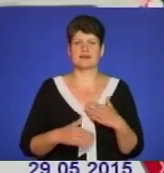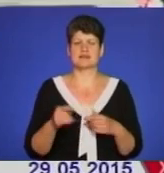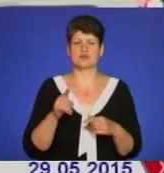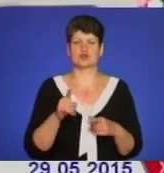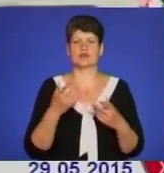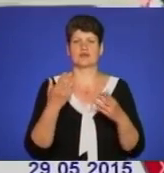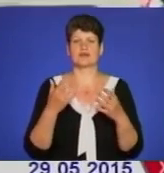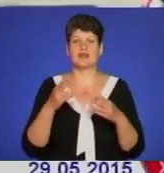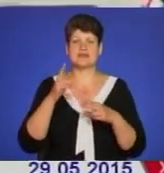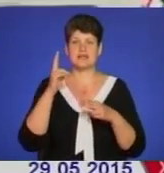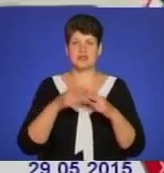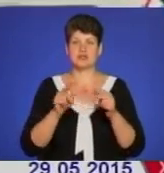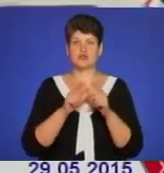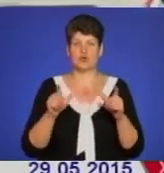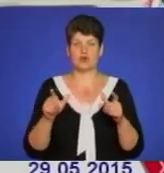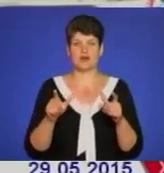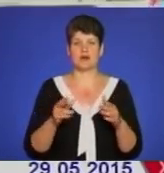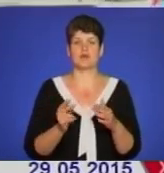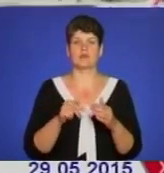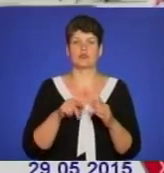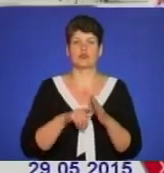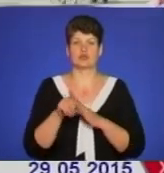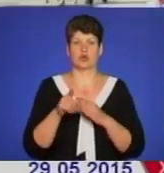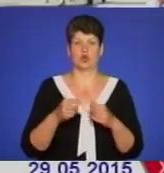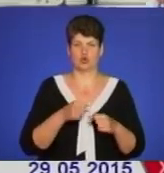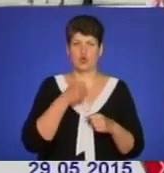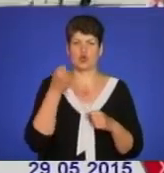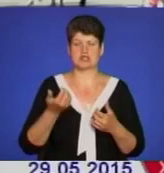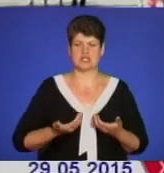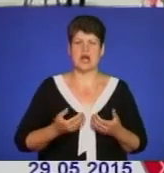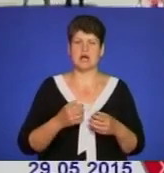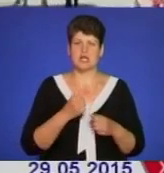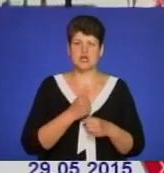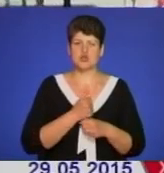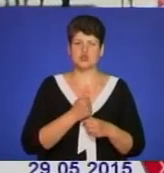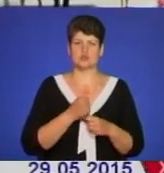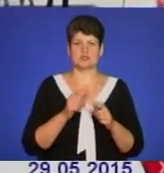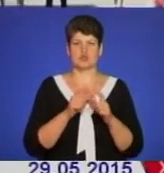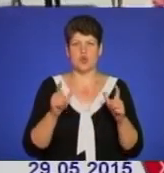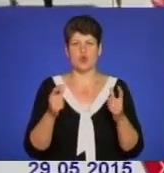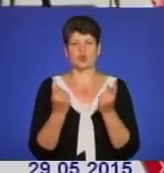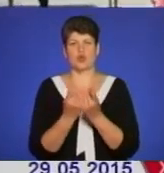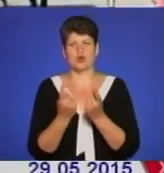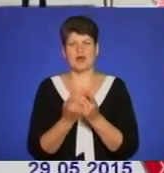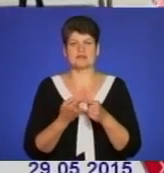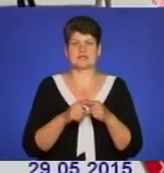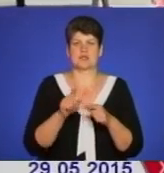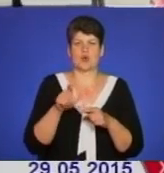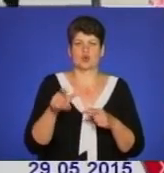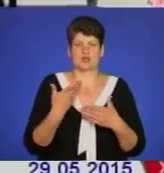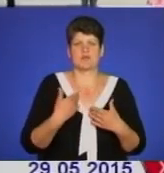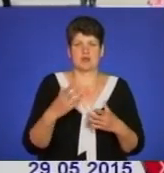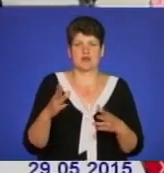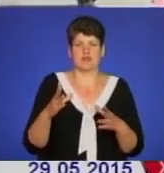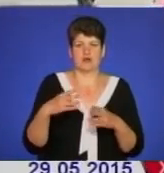я закінчила школу, я вступаю в дорожче життя, але сум за школою, все-таки за однокласниками, тому що як-не-як, це люди, з якими я прощалась